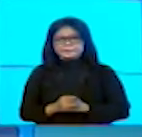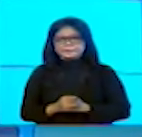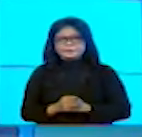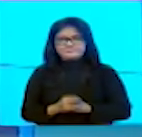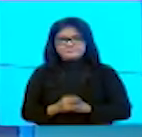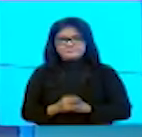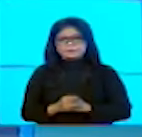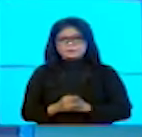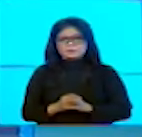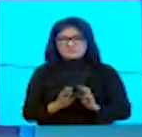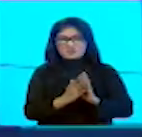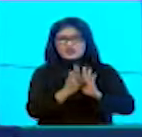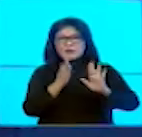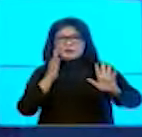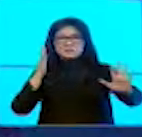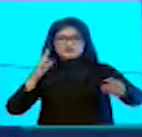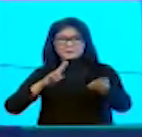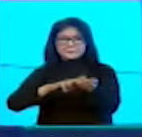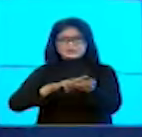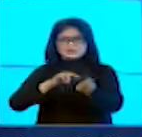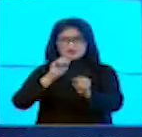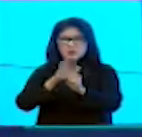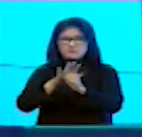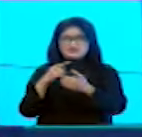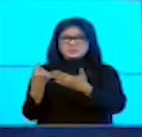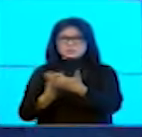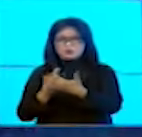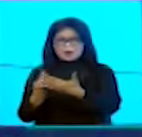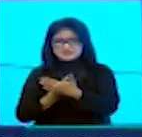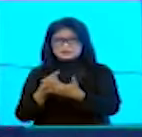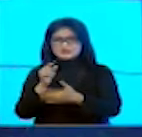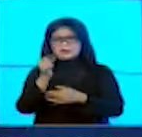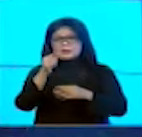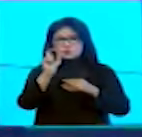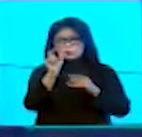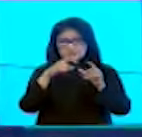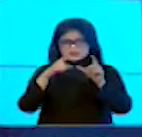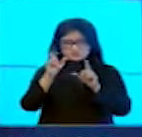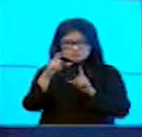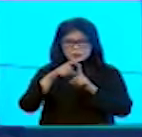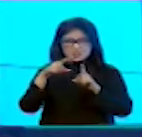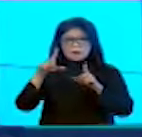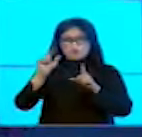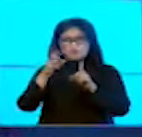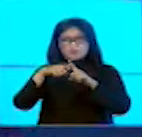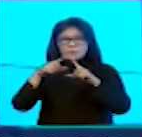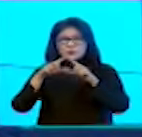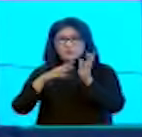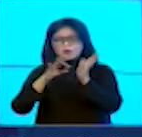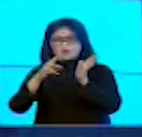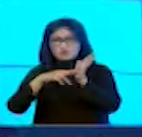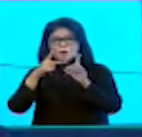Antrean pasien COVID-19 di instalasi gawat darurat RSUD Lukmono Hadi, Kabupaten Kudus, Jawa Tengah mulai